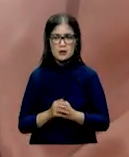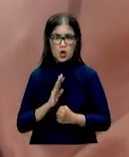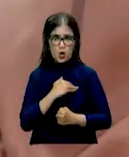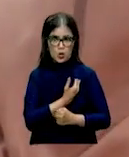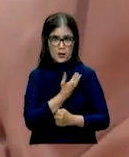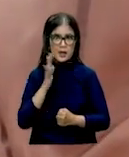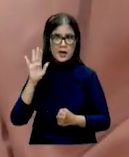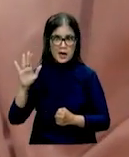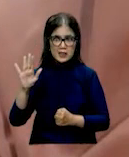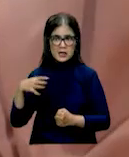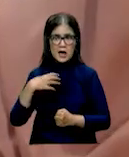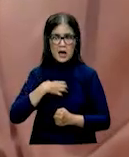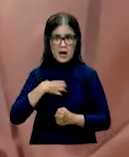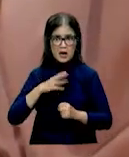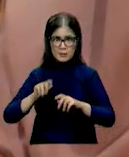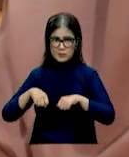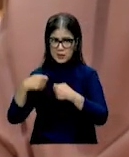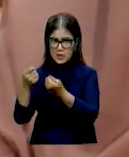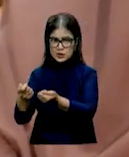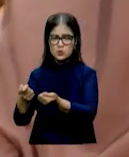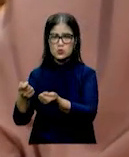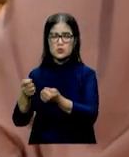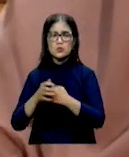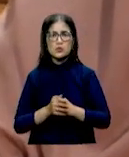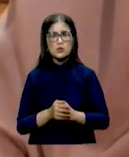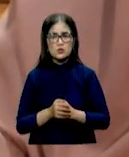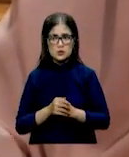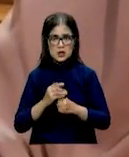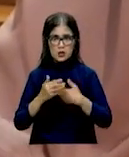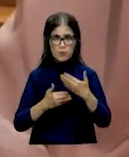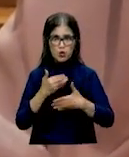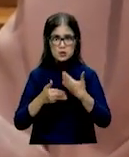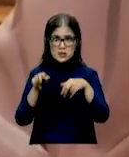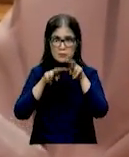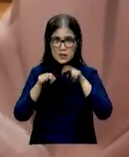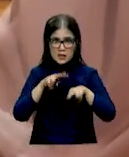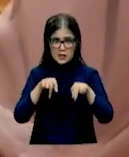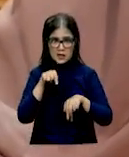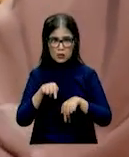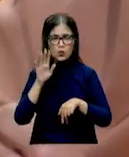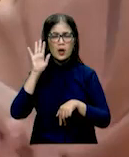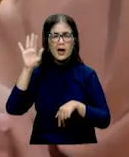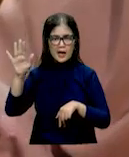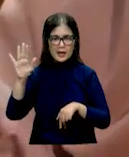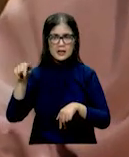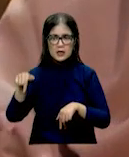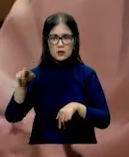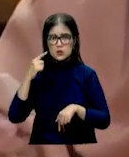pulihkan hak-haknya. Jadi dalam proses penyelidikan itu kan, nanti ada pemeriksaan 8